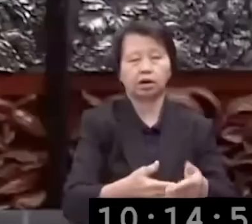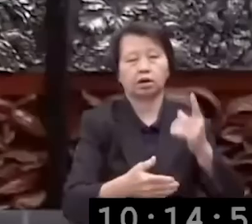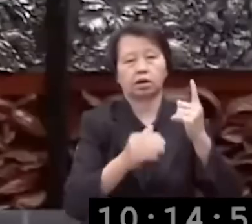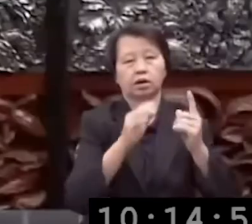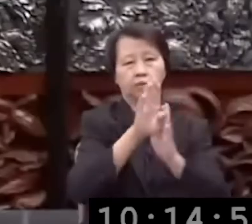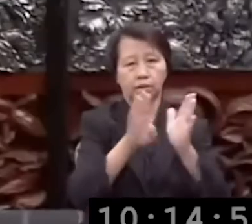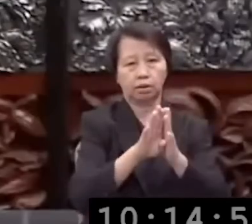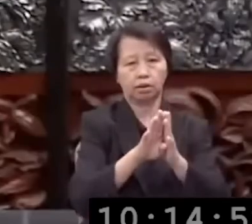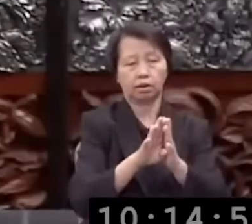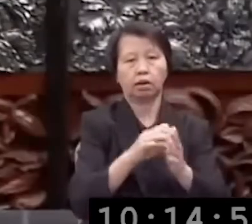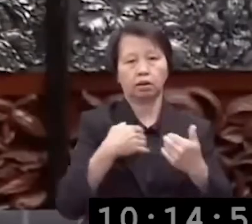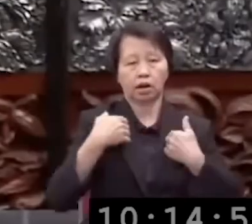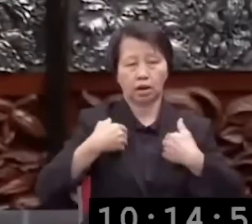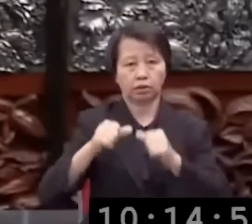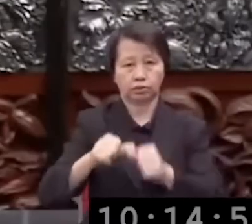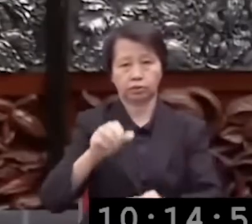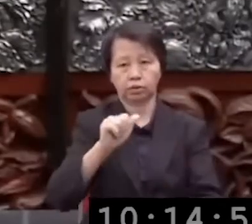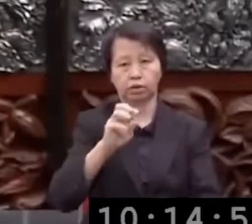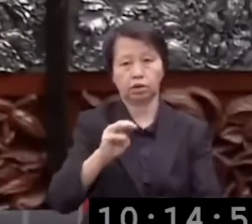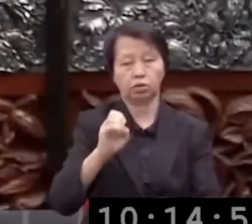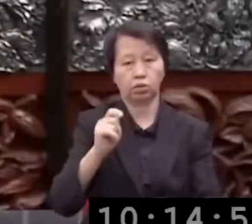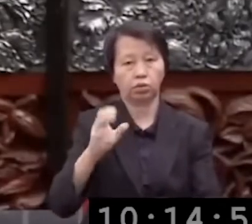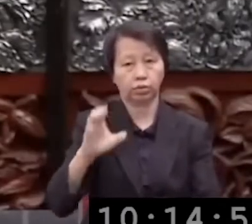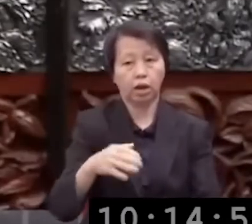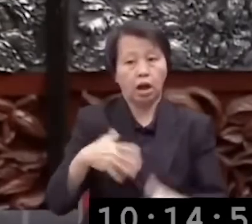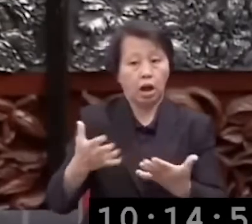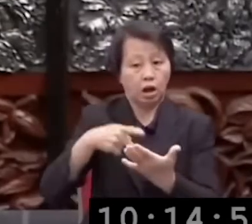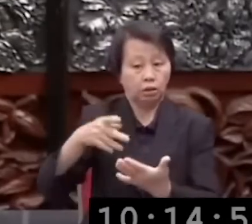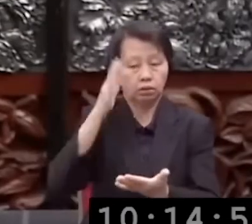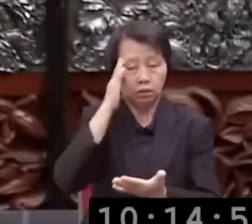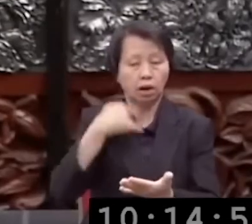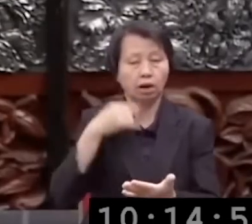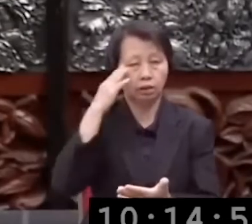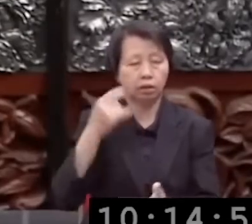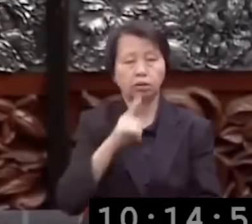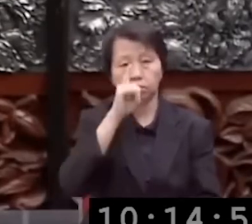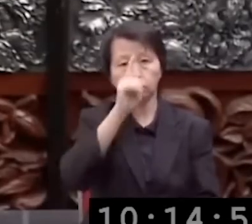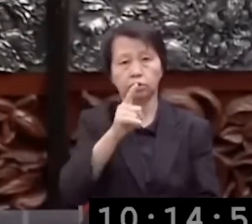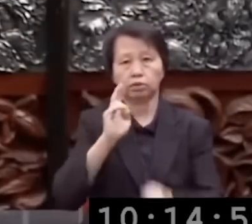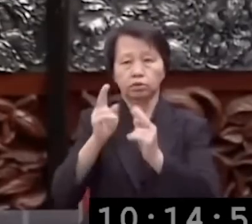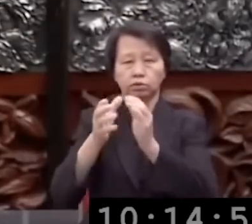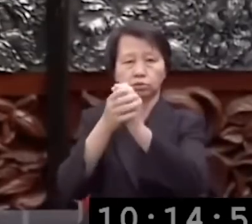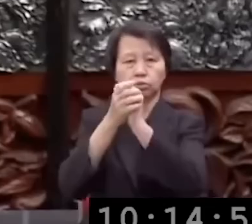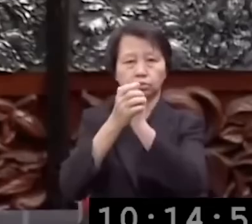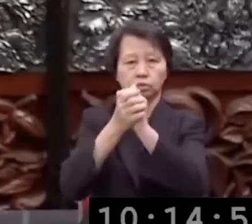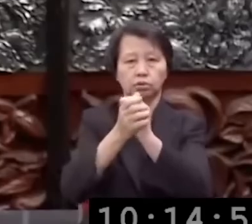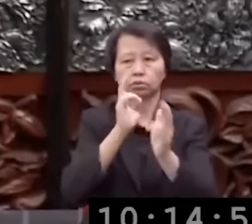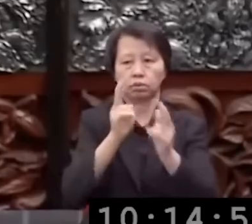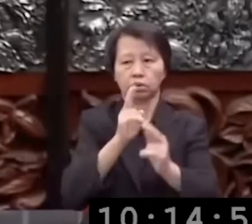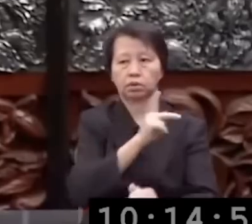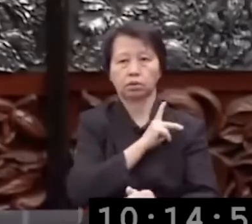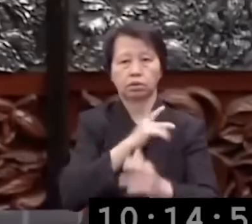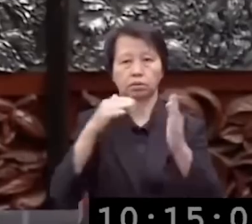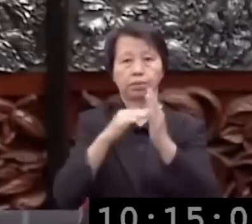pernah duduk di apotek dan kita tahu bagaimana jalan dan saya sepatunya ucapan tanya ini harus saya rasakan